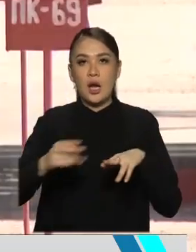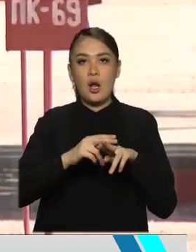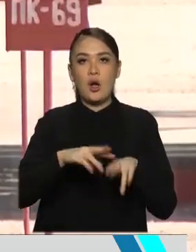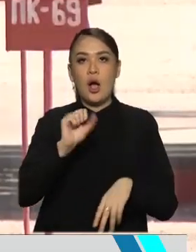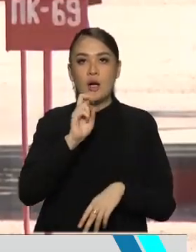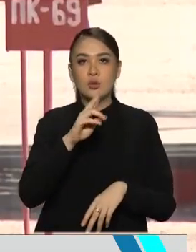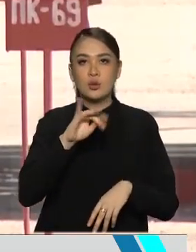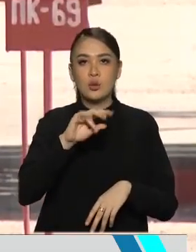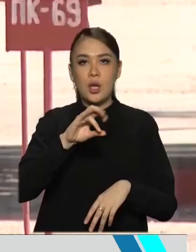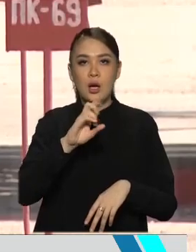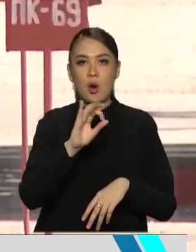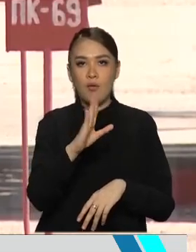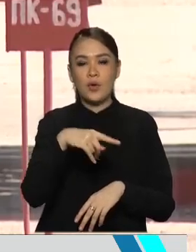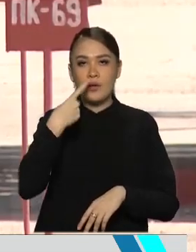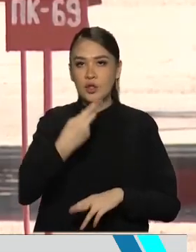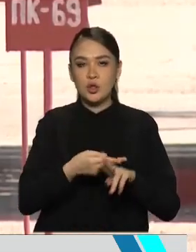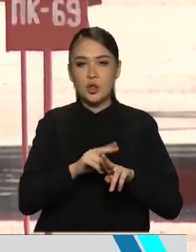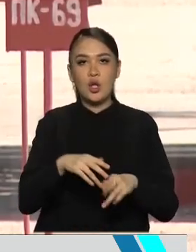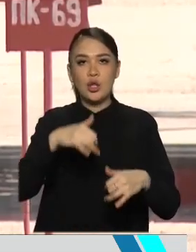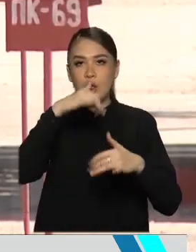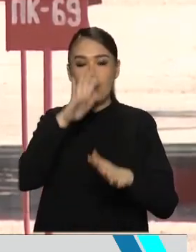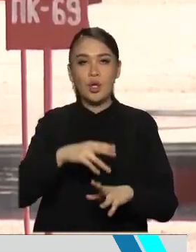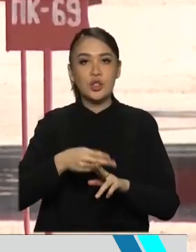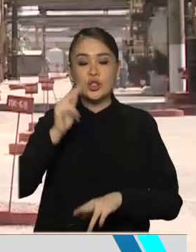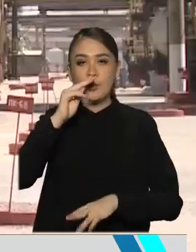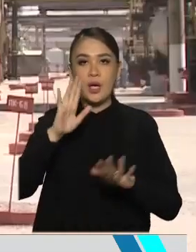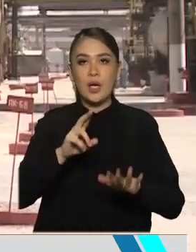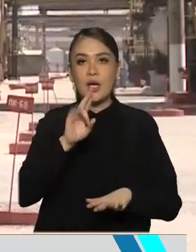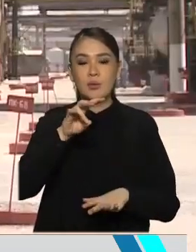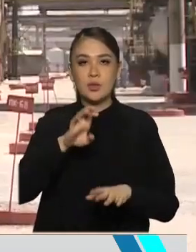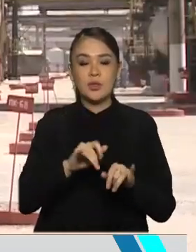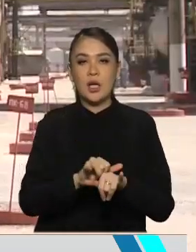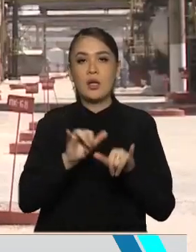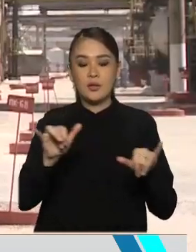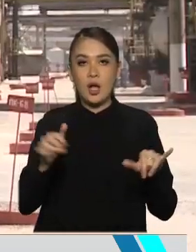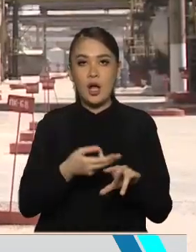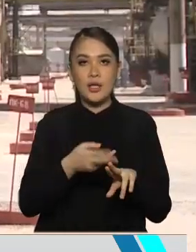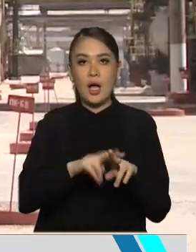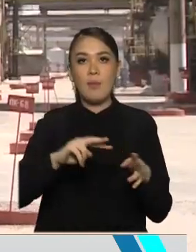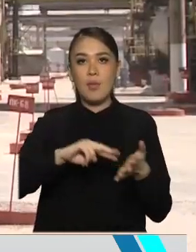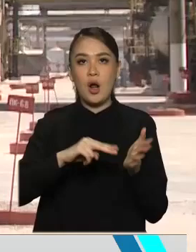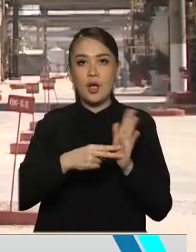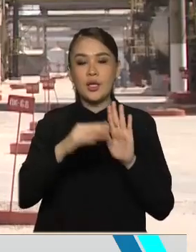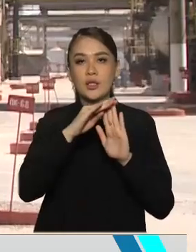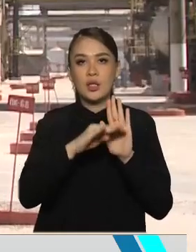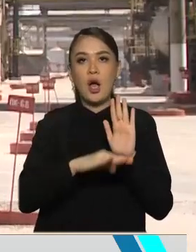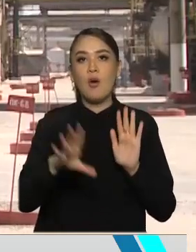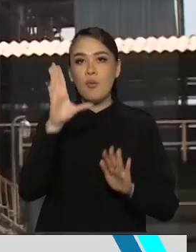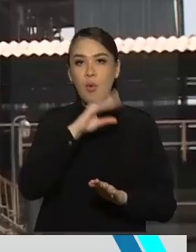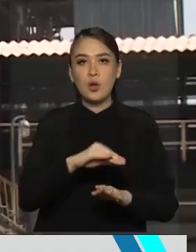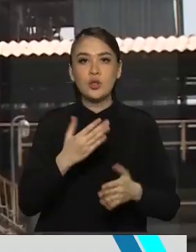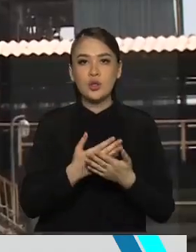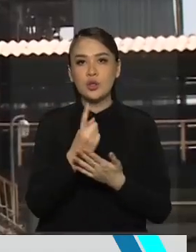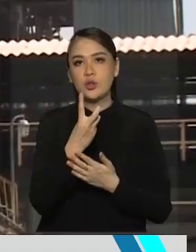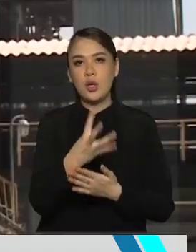Акчулакова, будет невозможно. В планах расширить шымкентский НПЗ. Однако реализация проекта может занять как минимум